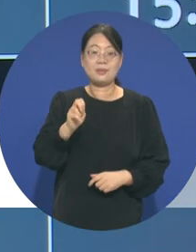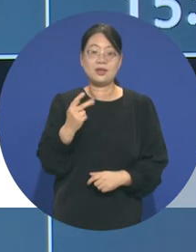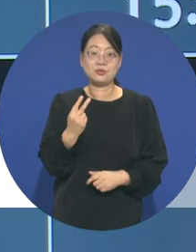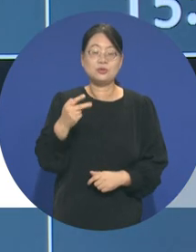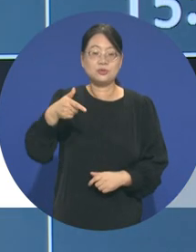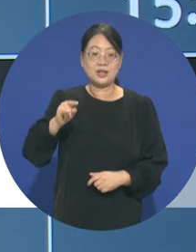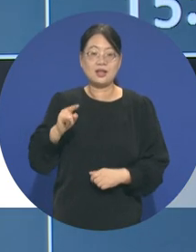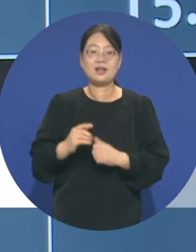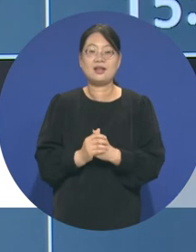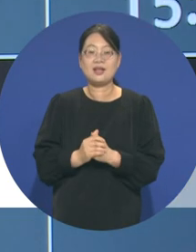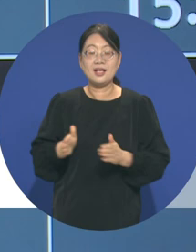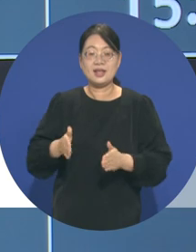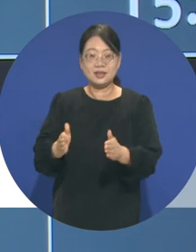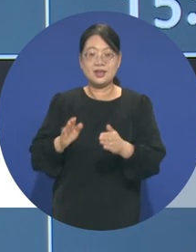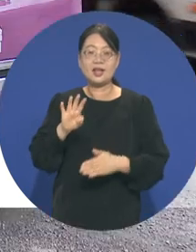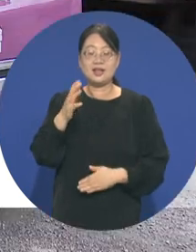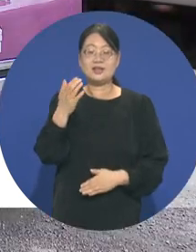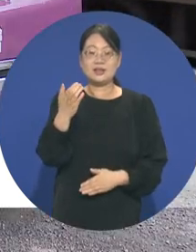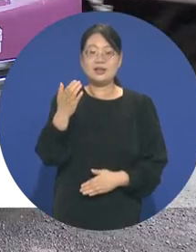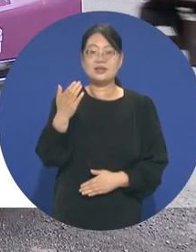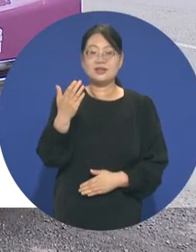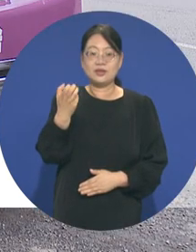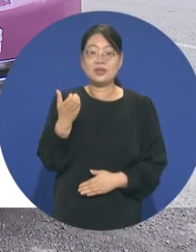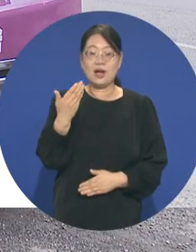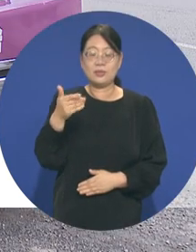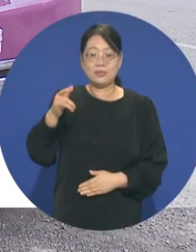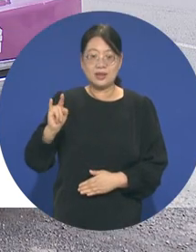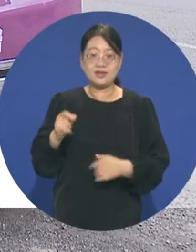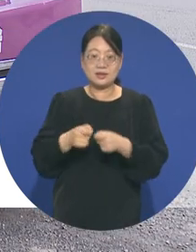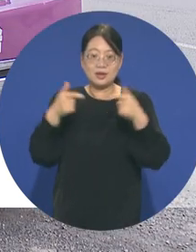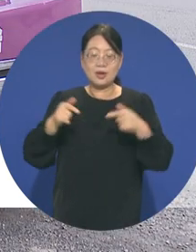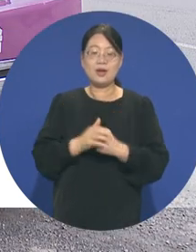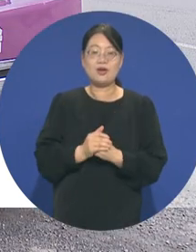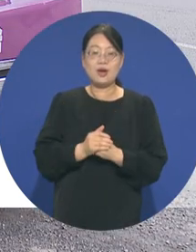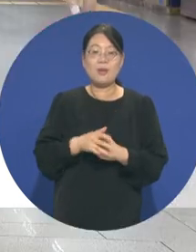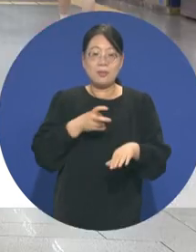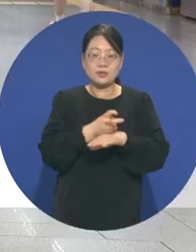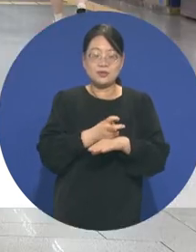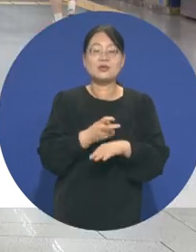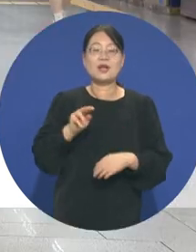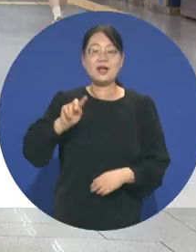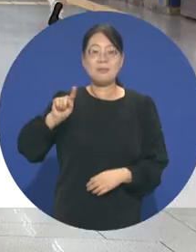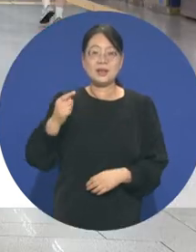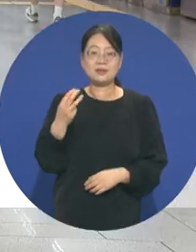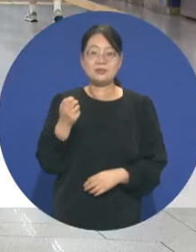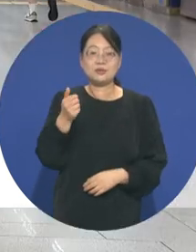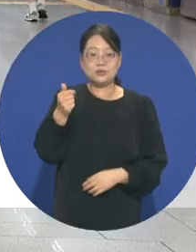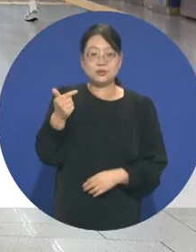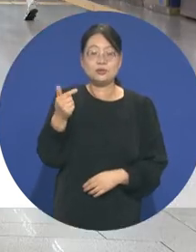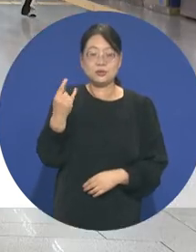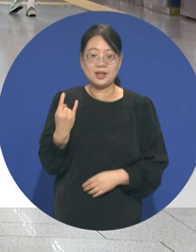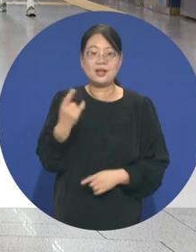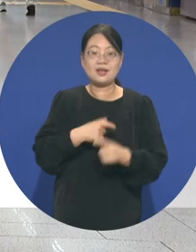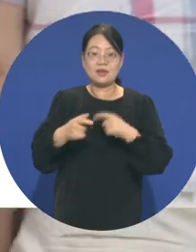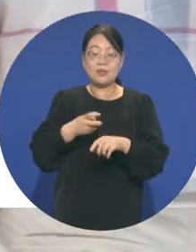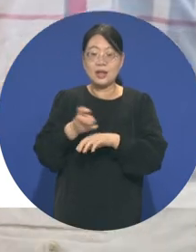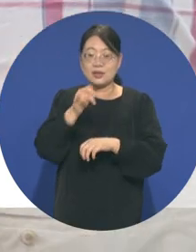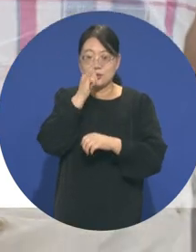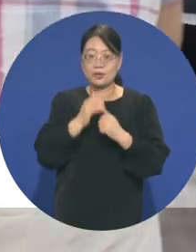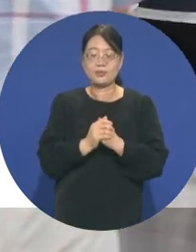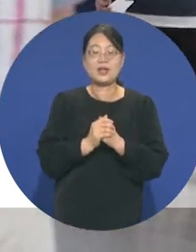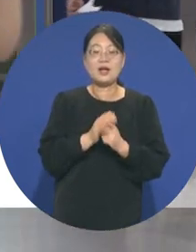42개 노선 여든 아대를 증차 운행 횟수도 138회 늘리고 도시철도는 별래 의정부